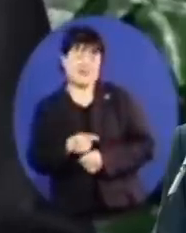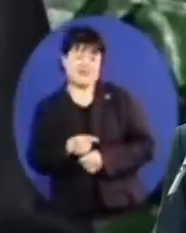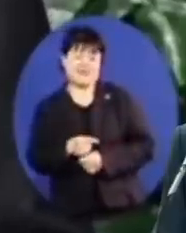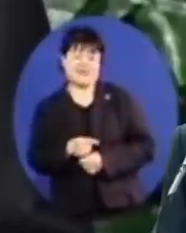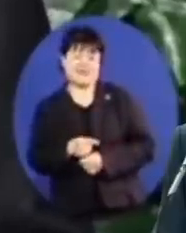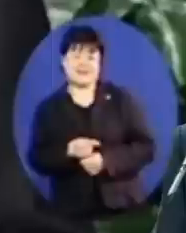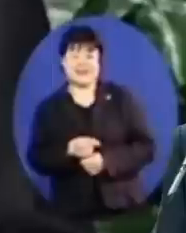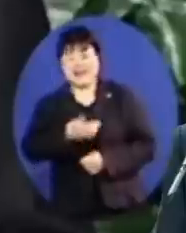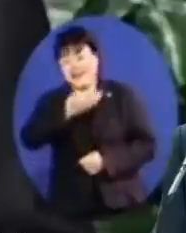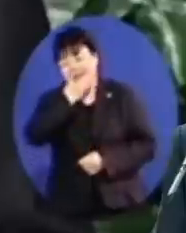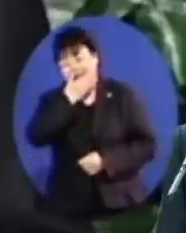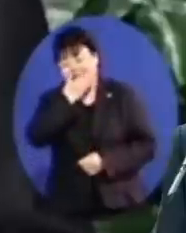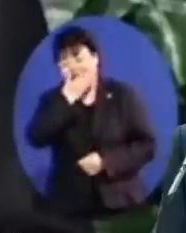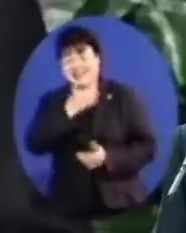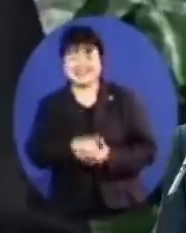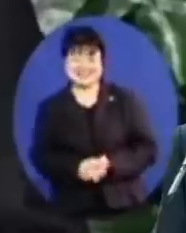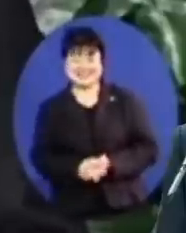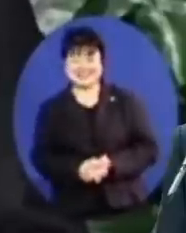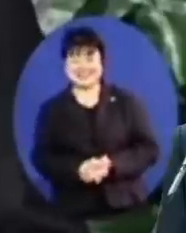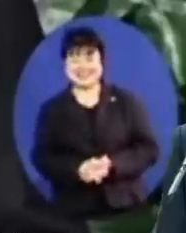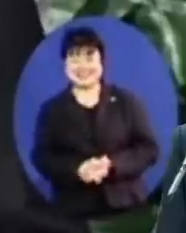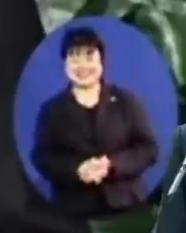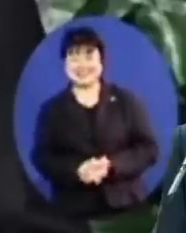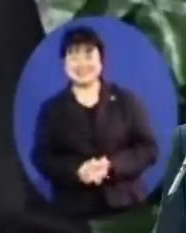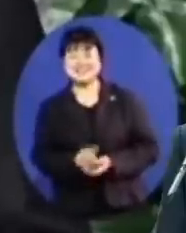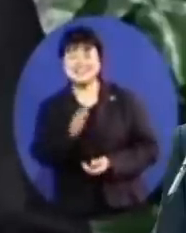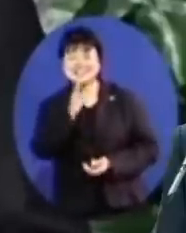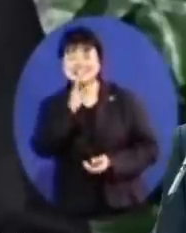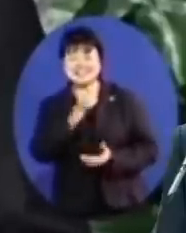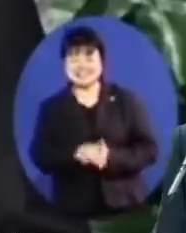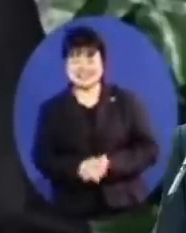윗병이 들어서 늘 끌끌거리지만 나는 끌끌거리잖아요.